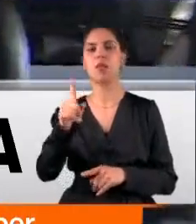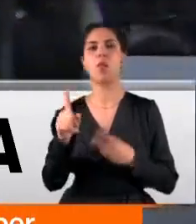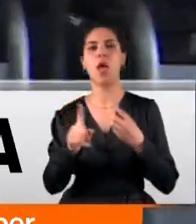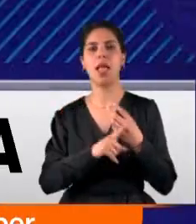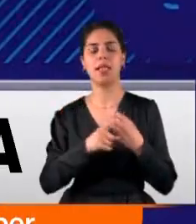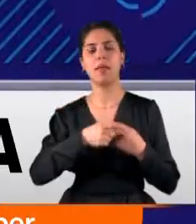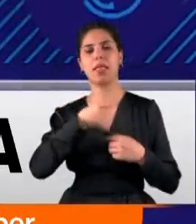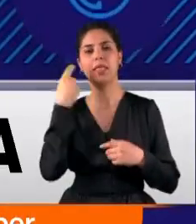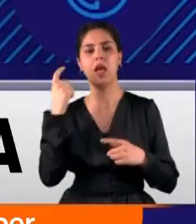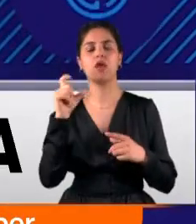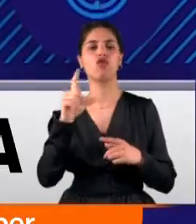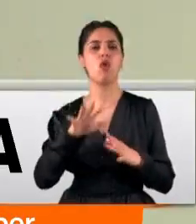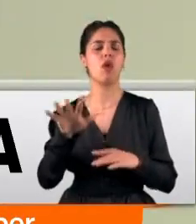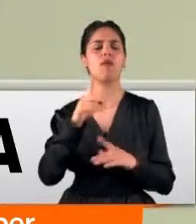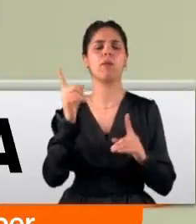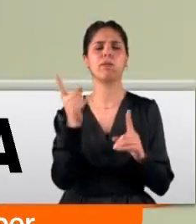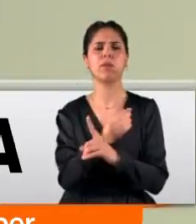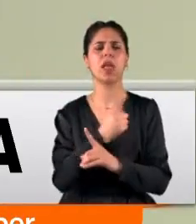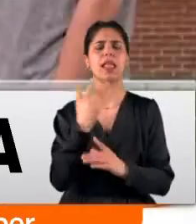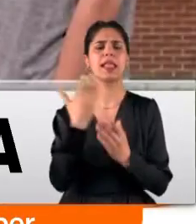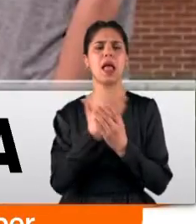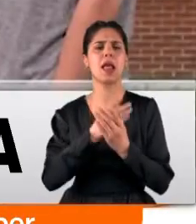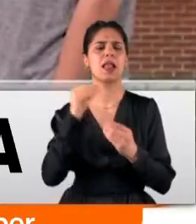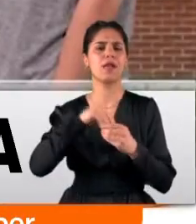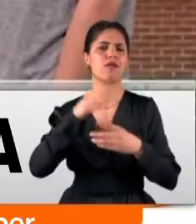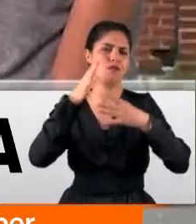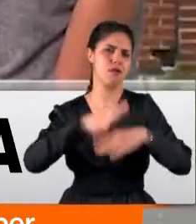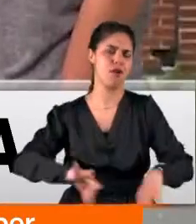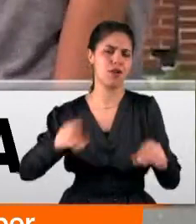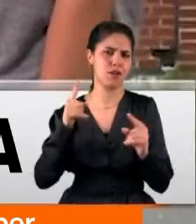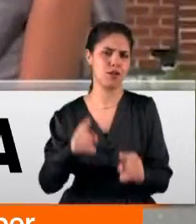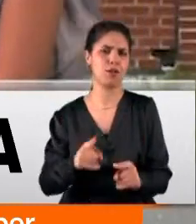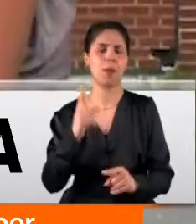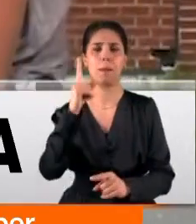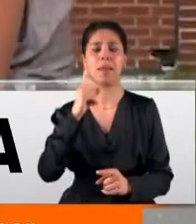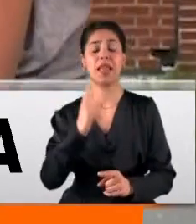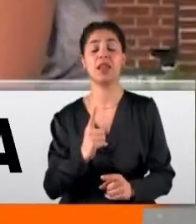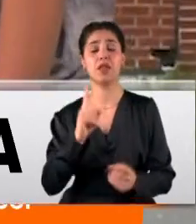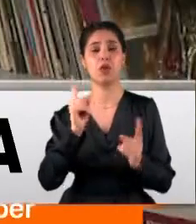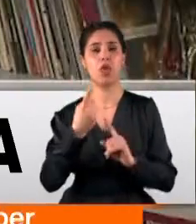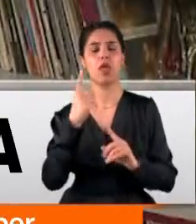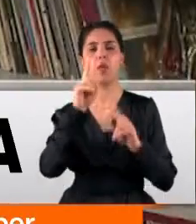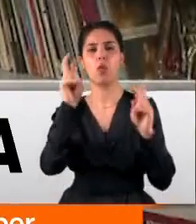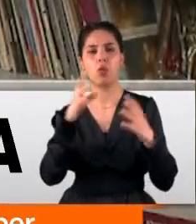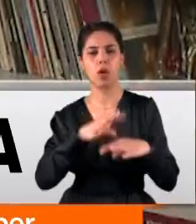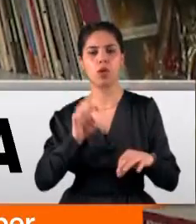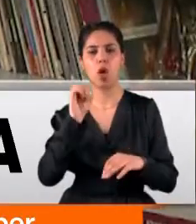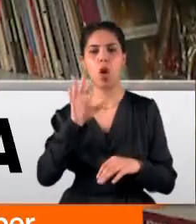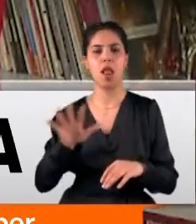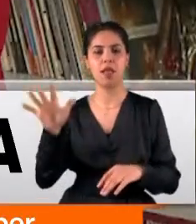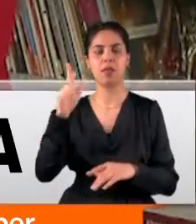tarih coğrafya felsefe matematik kimya biyoloji ve İngilizce derslerinin 1 dönem konuları yer alıyor öğretmenler